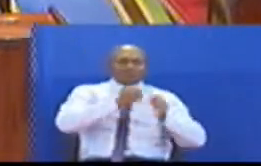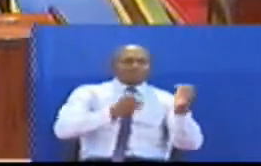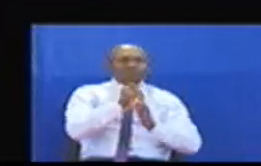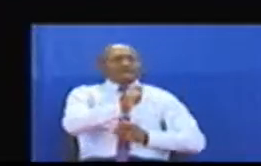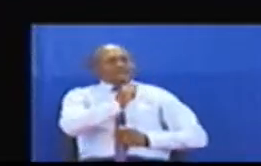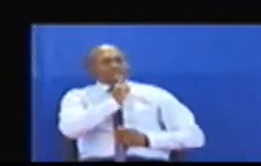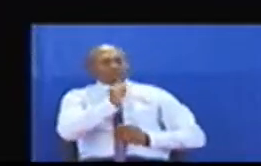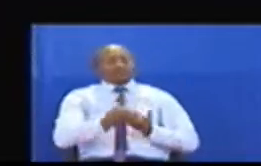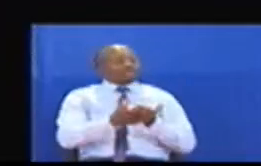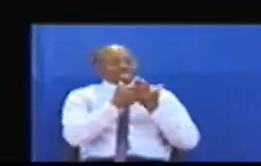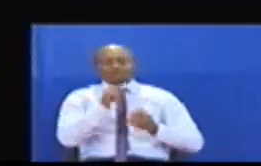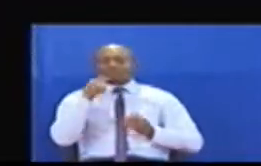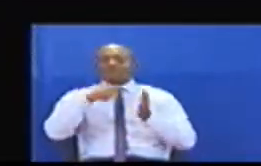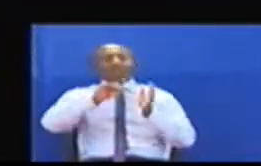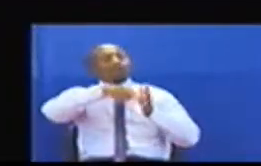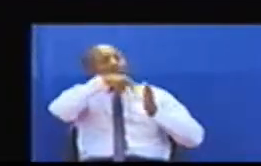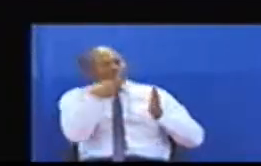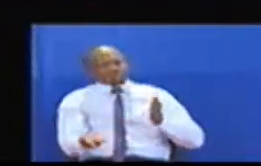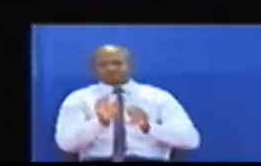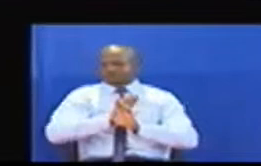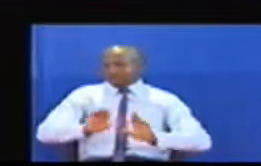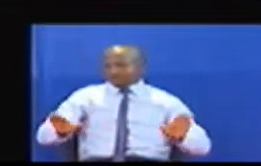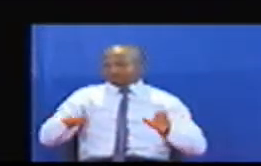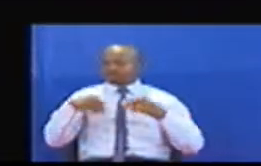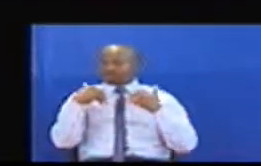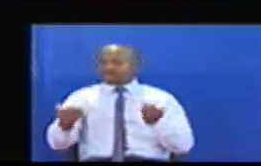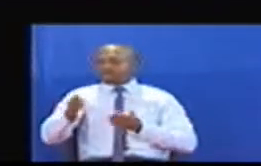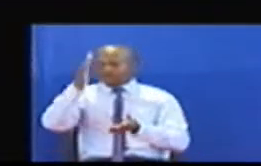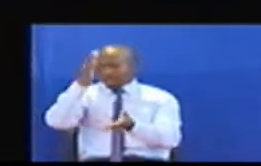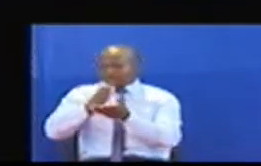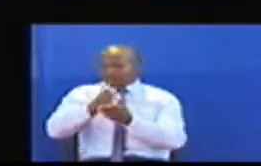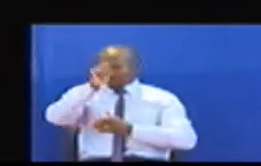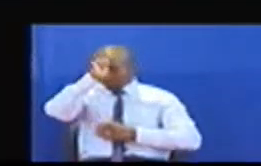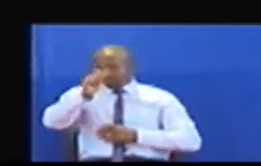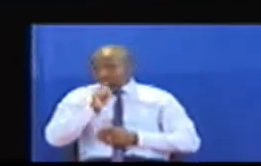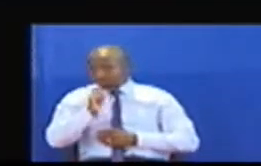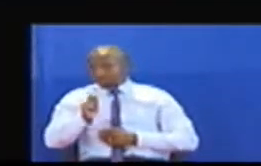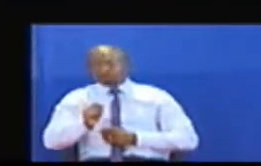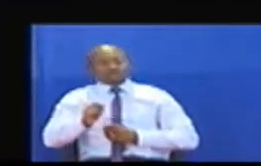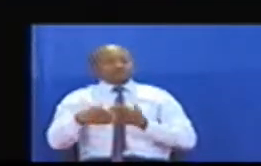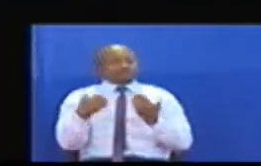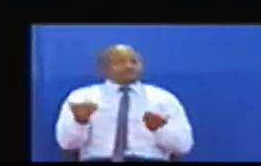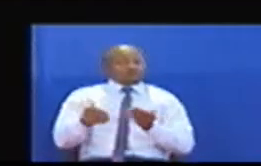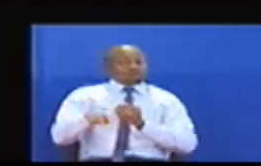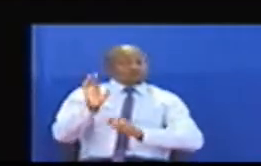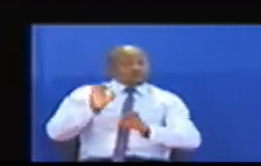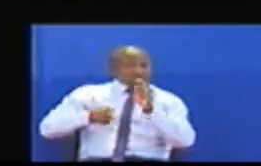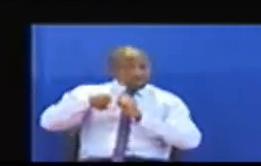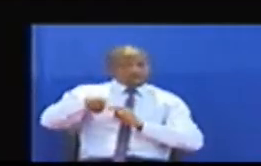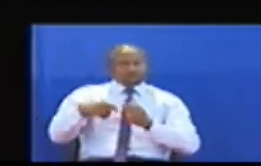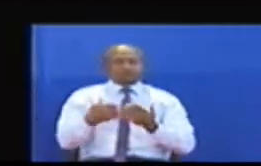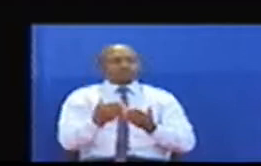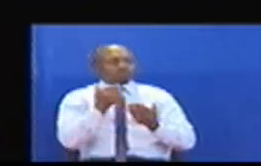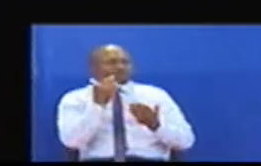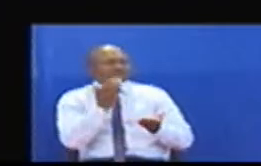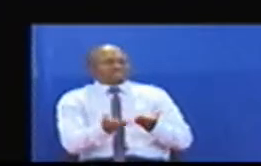tabani. Kwa ni kuhakikishie Mheshimiwa Spika kwamba uchaguzi tu, joto la uchaguzi ndio linasababisha unaona tume sasa inaoitwa